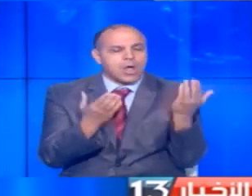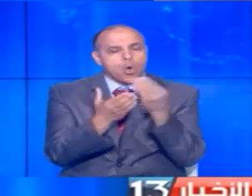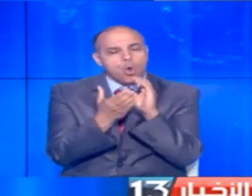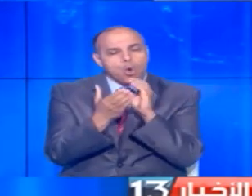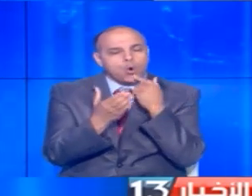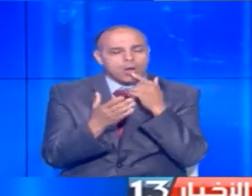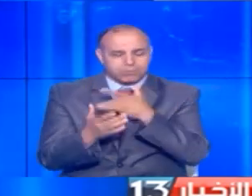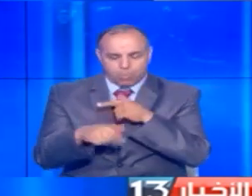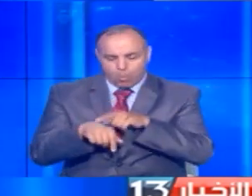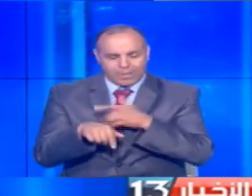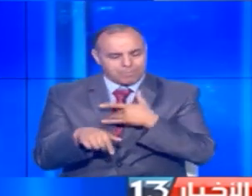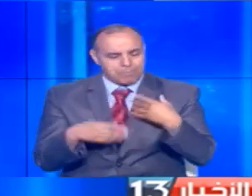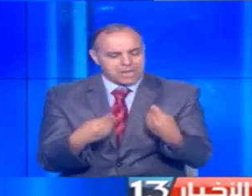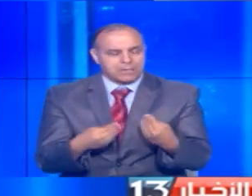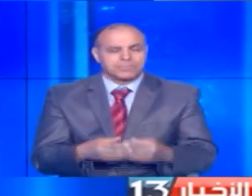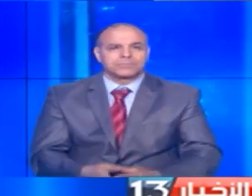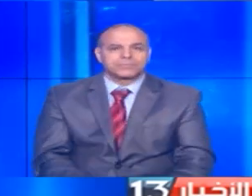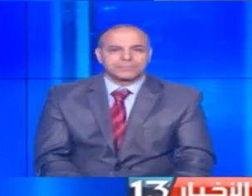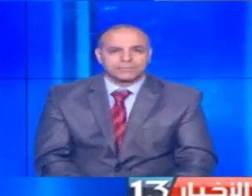في ظروف ملائمة.